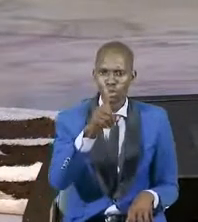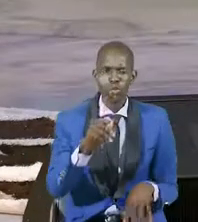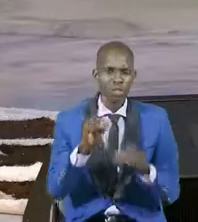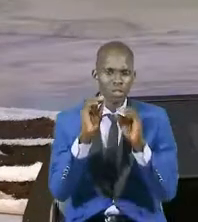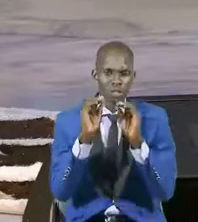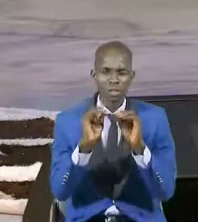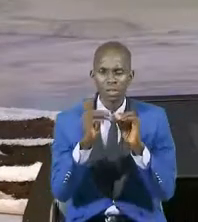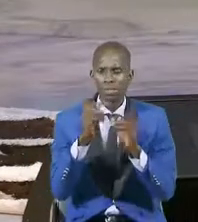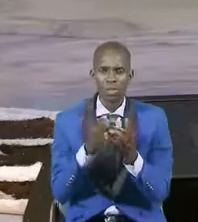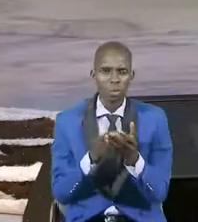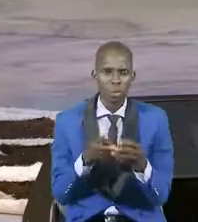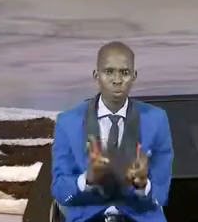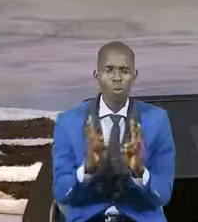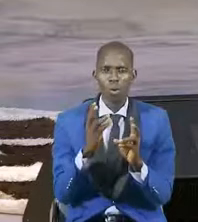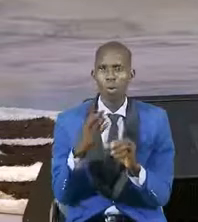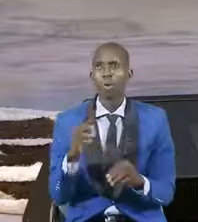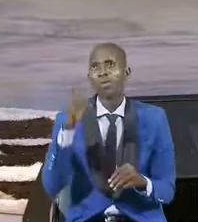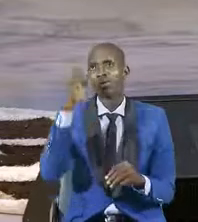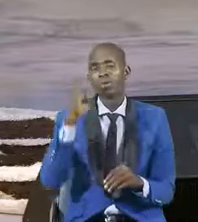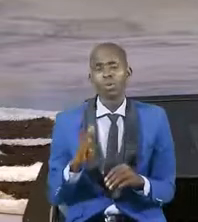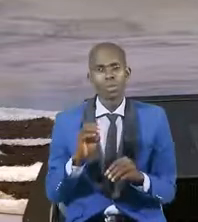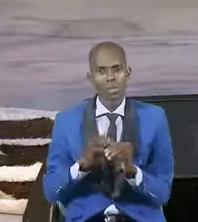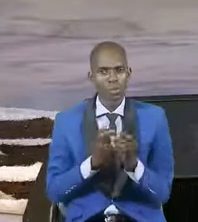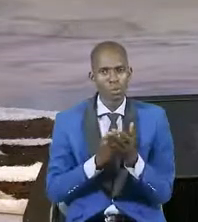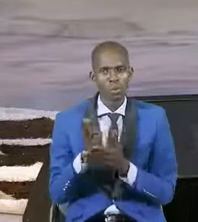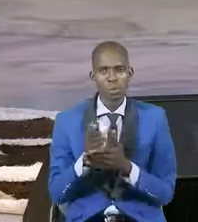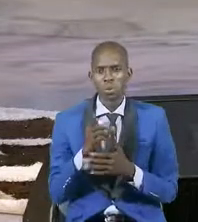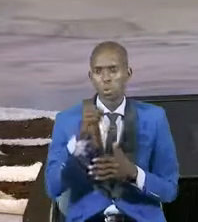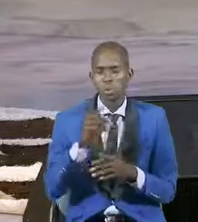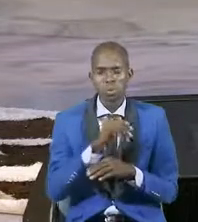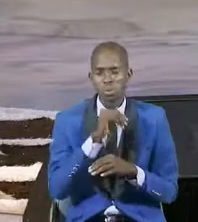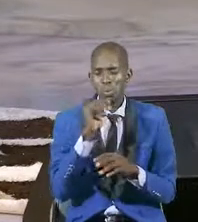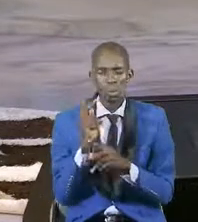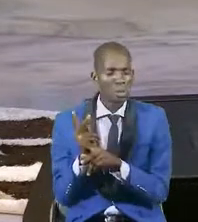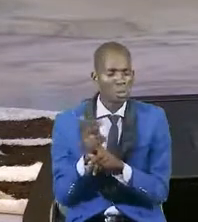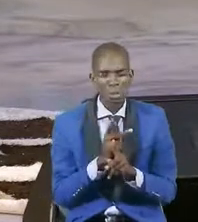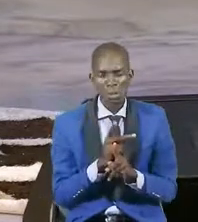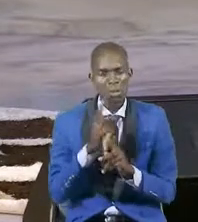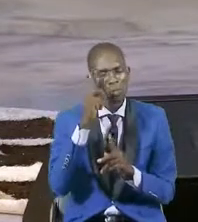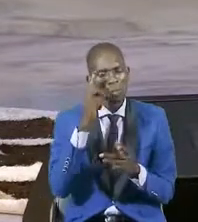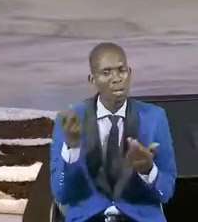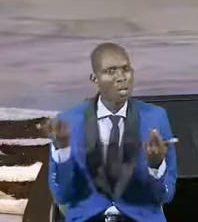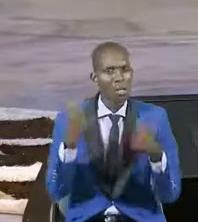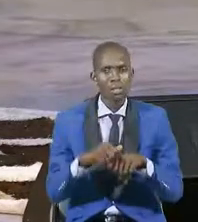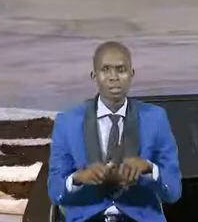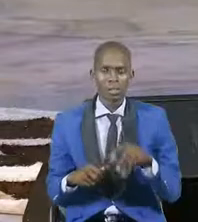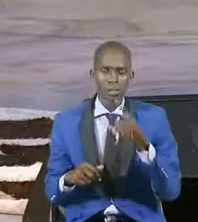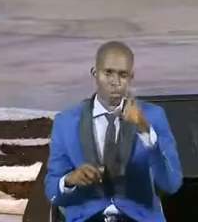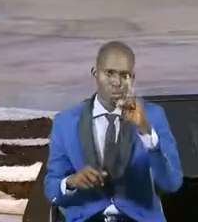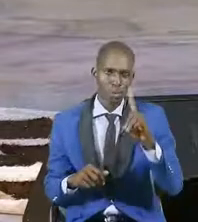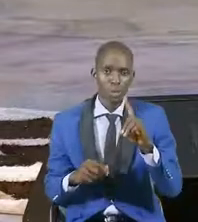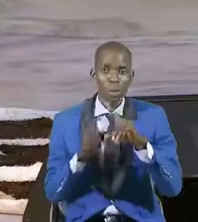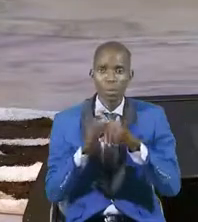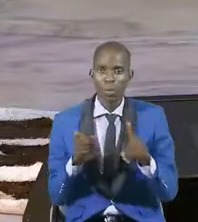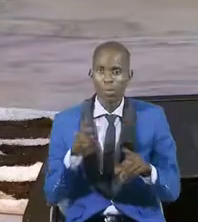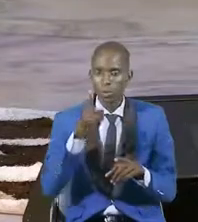et que tu enseignes la voie de Dieu selon la vérité, sans t'inquiéter de personne, car tu